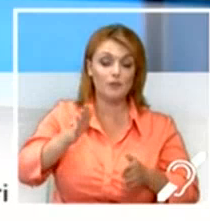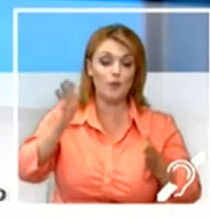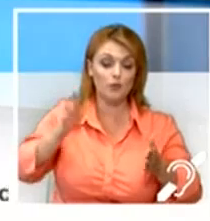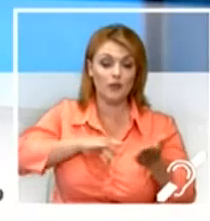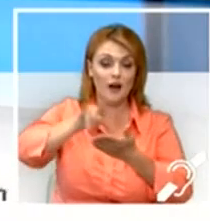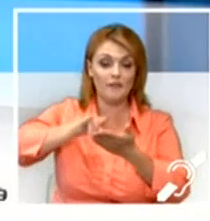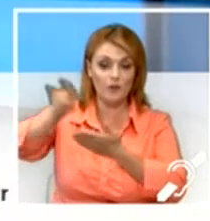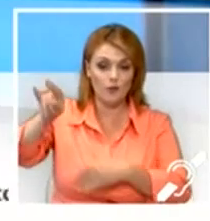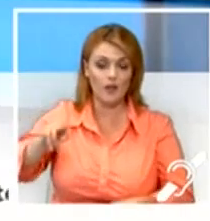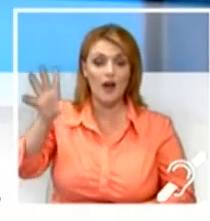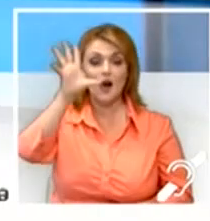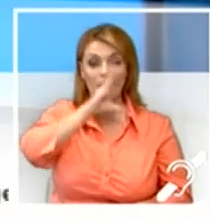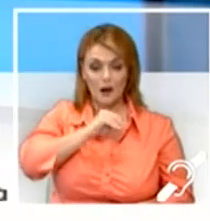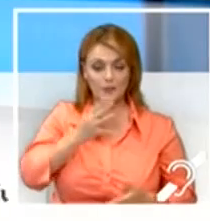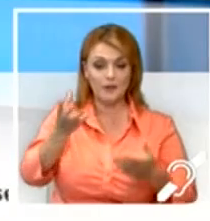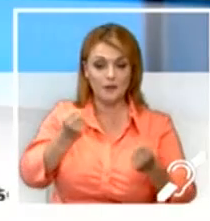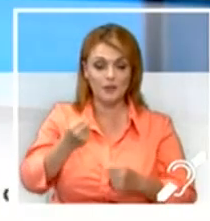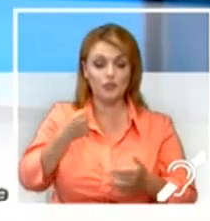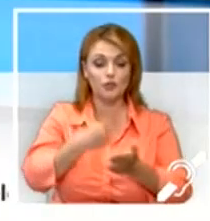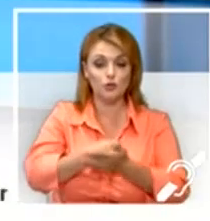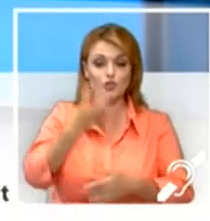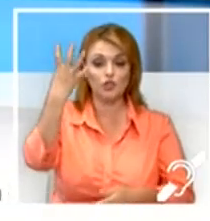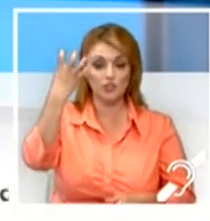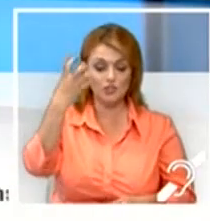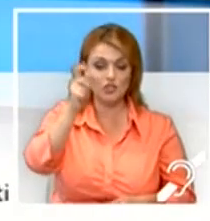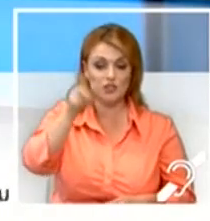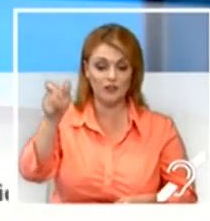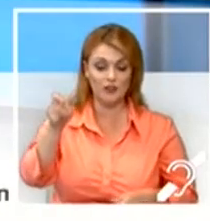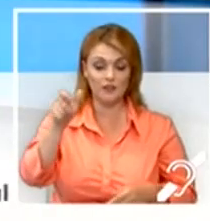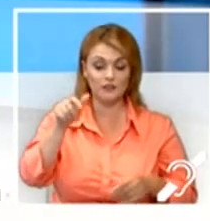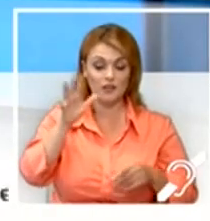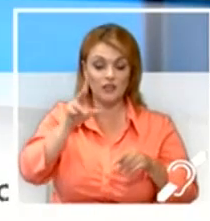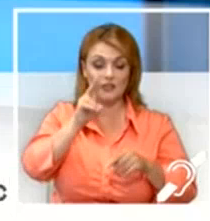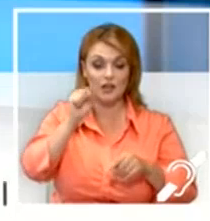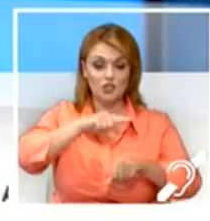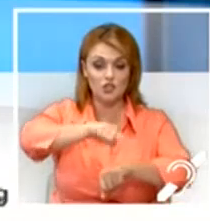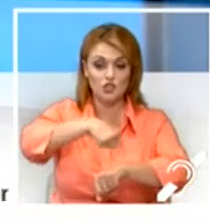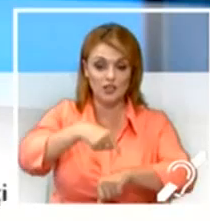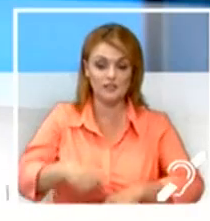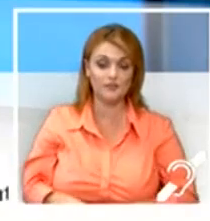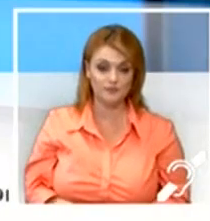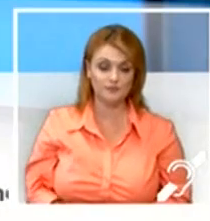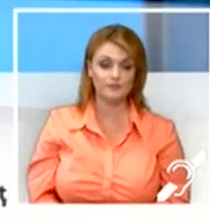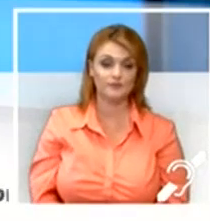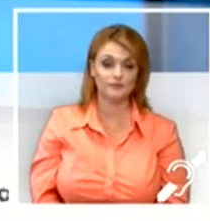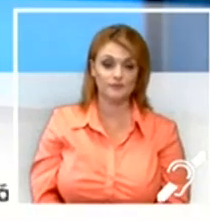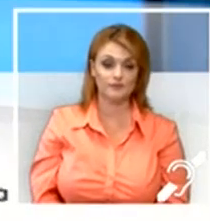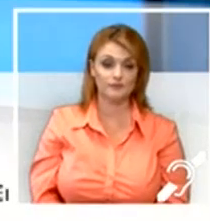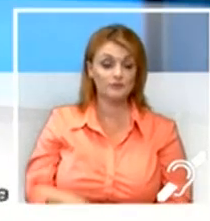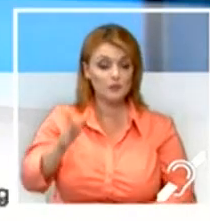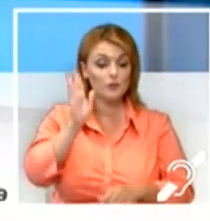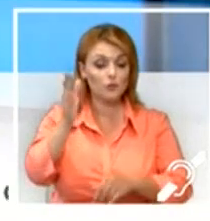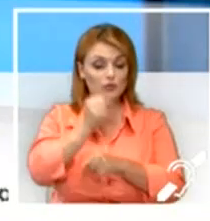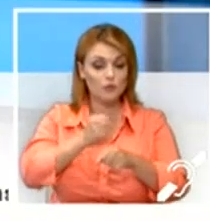Are o capacitate de 400 de pasageri pe oră. Avioanele vor ateriza și decola doar între 6 dimineața și